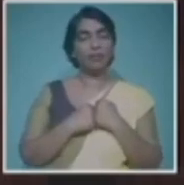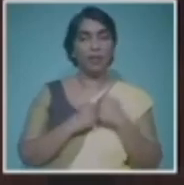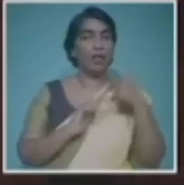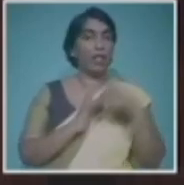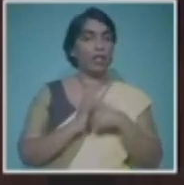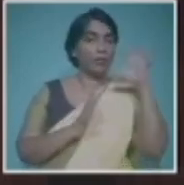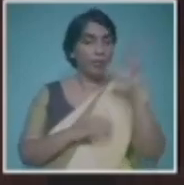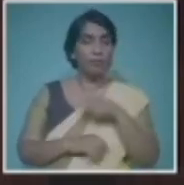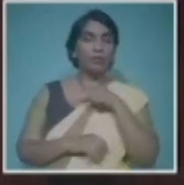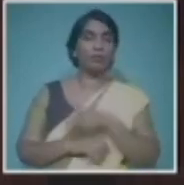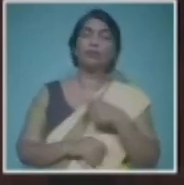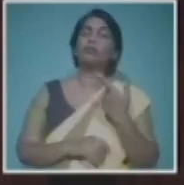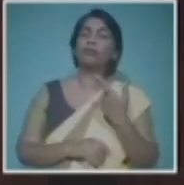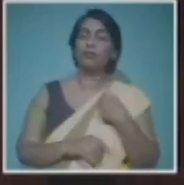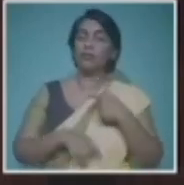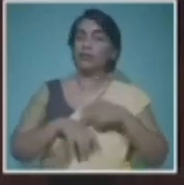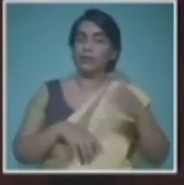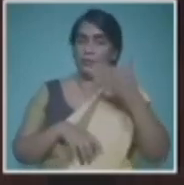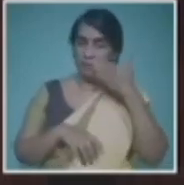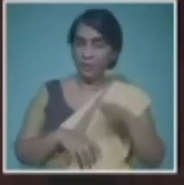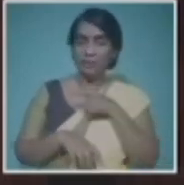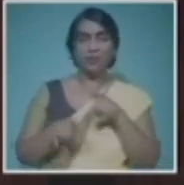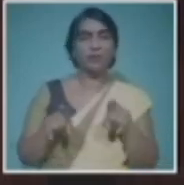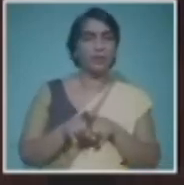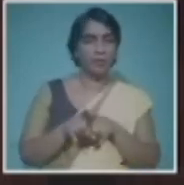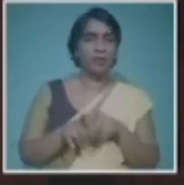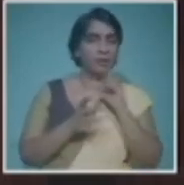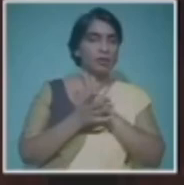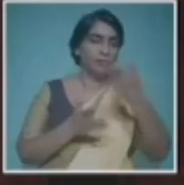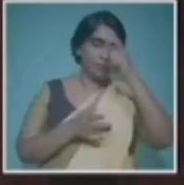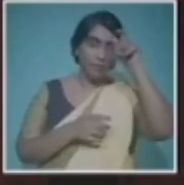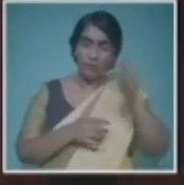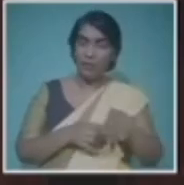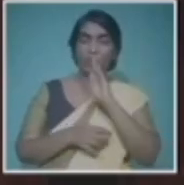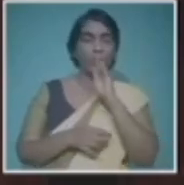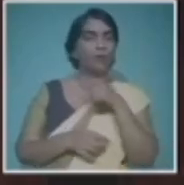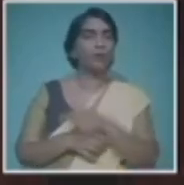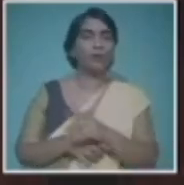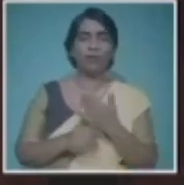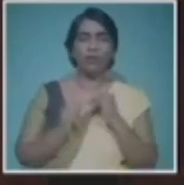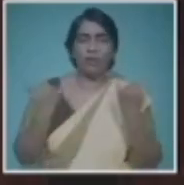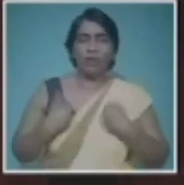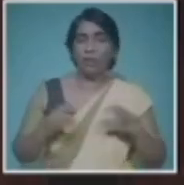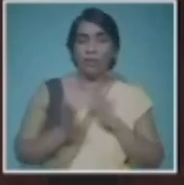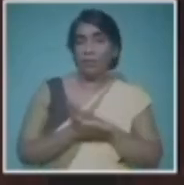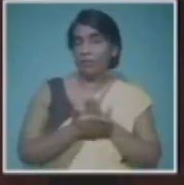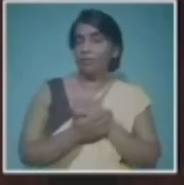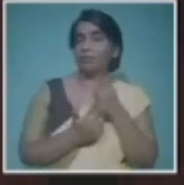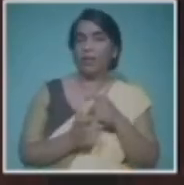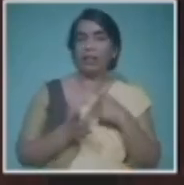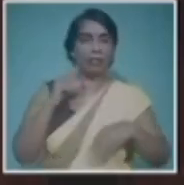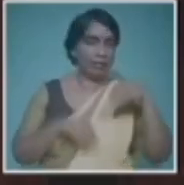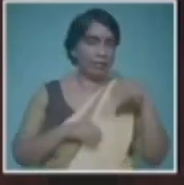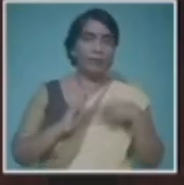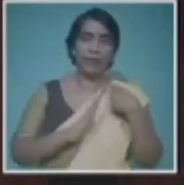දකුණට ගේන්න මාතරට දෙන්නත් ඔහුගේ කාල තුල පුළුවන්කම ලැබුණ එක නිසා චන්ද්‍ර කුමාර විජේගුණවර්ධන කියන්නේ නොකිලිටි දේශපාලත්වයක් අපේ